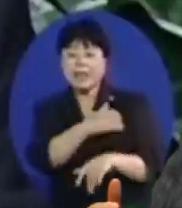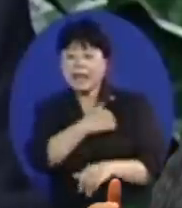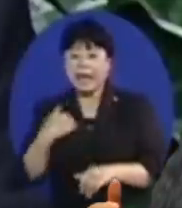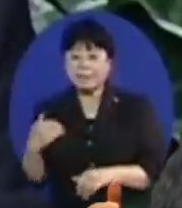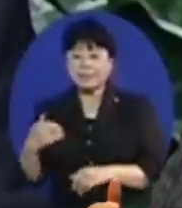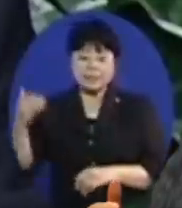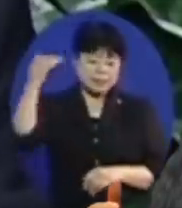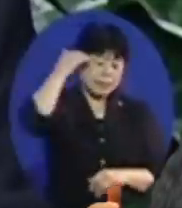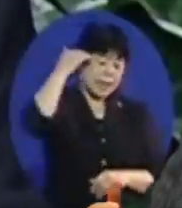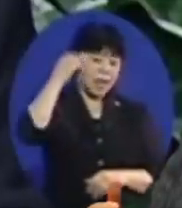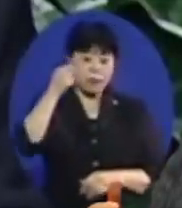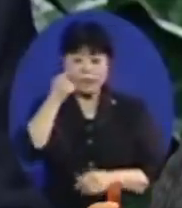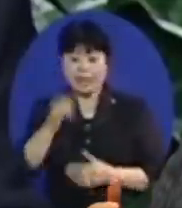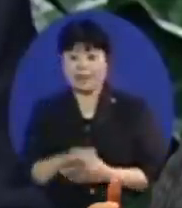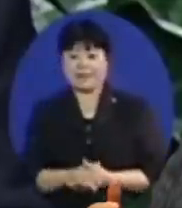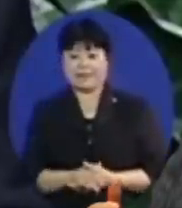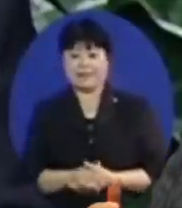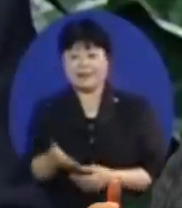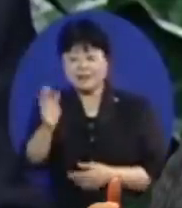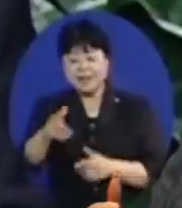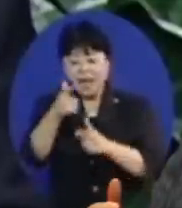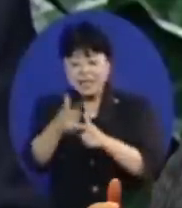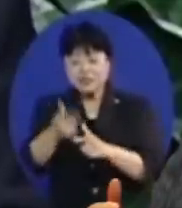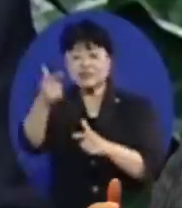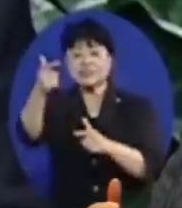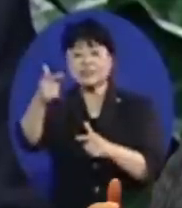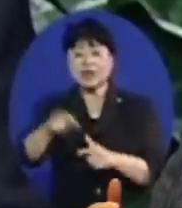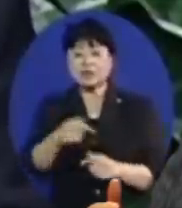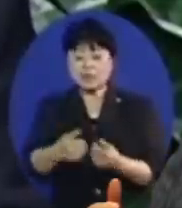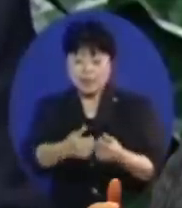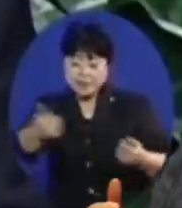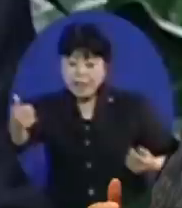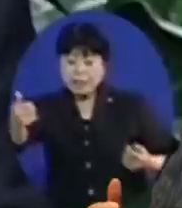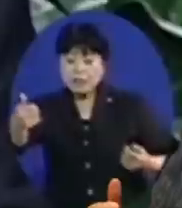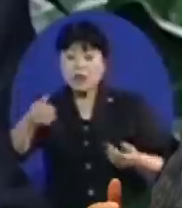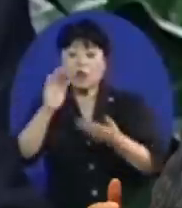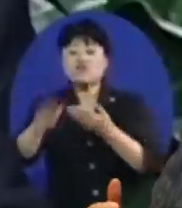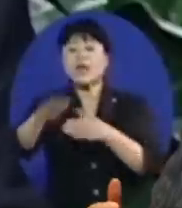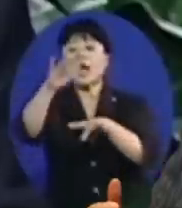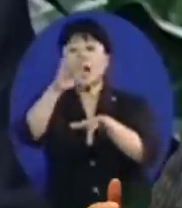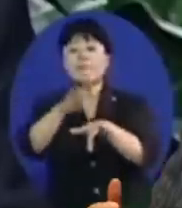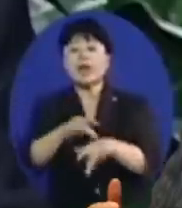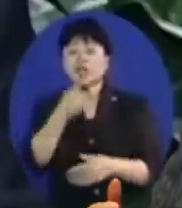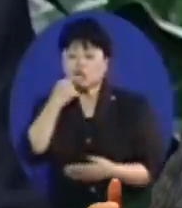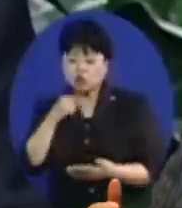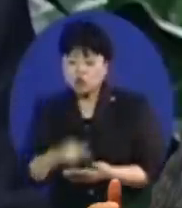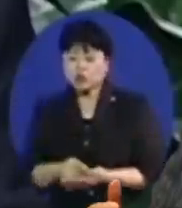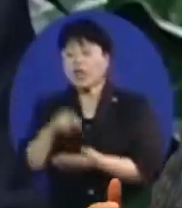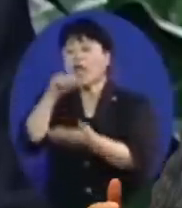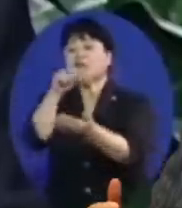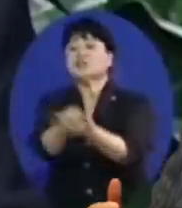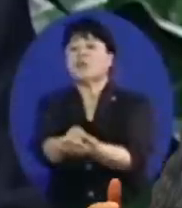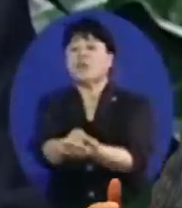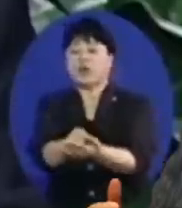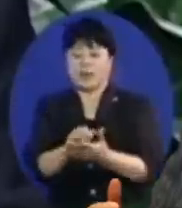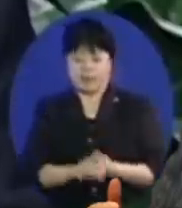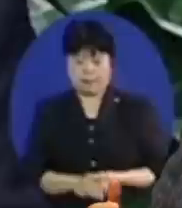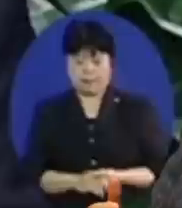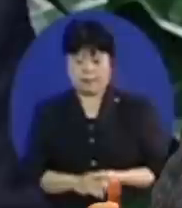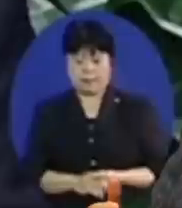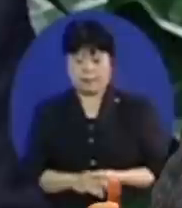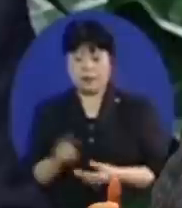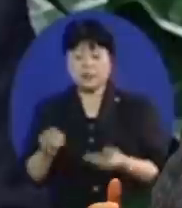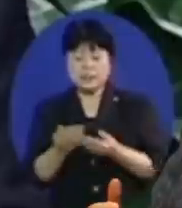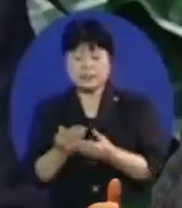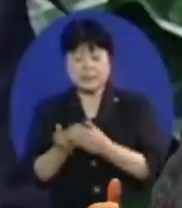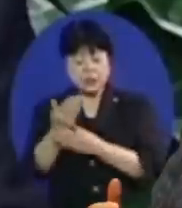달라드는 겁니까? 그러나 예수님과 우리를 떼놓으면 마귀는 우리를 쉽게 정복할 수 있는 것입니다. 어떤 일이